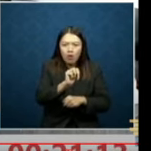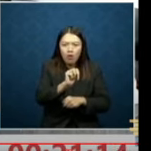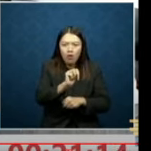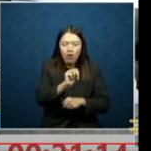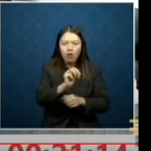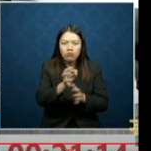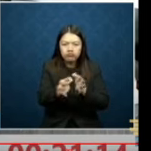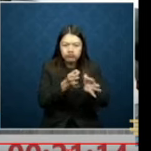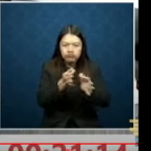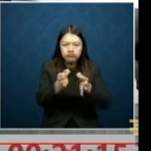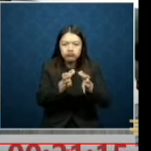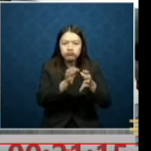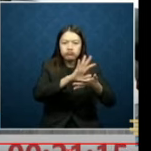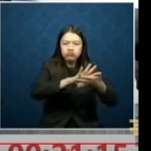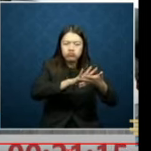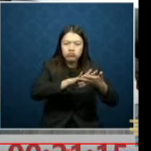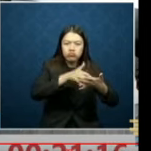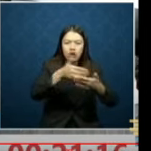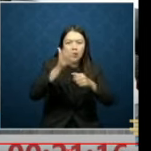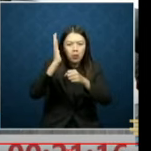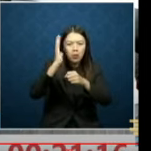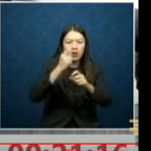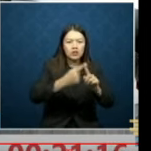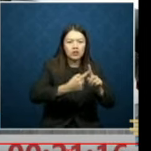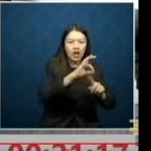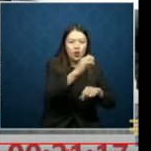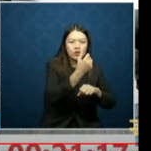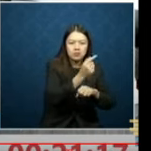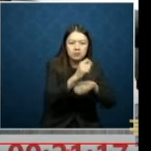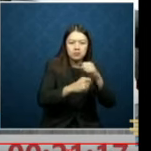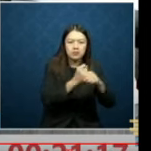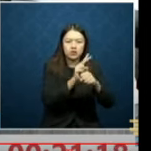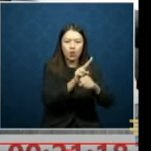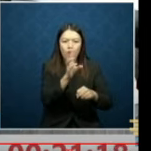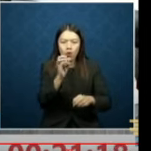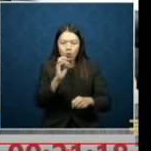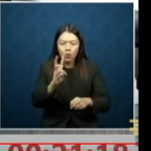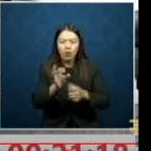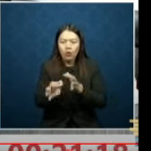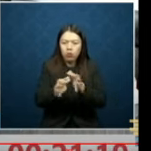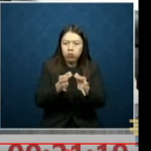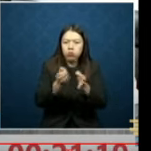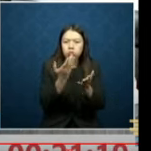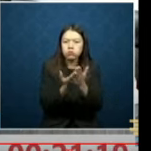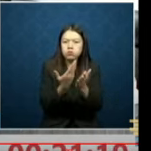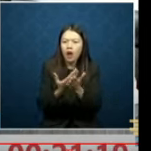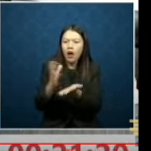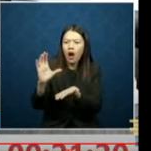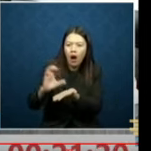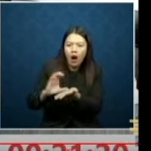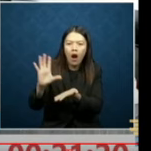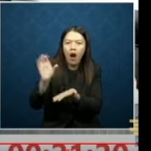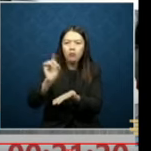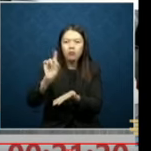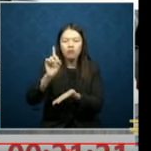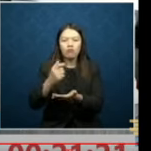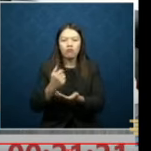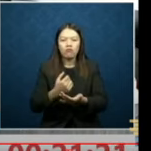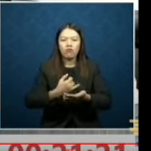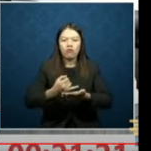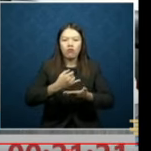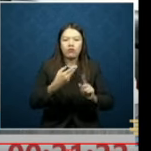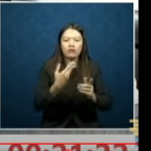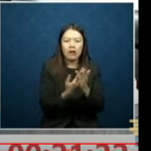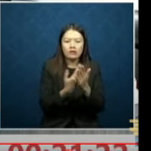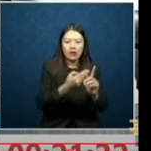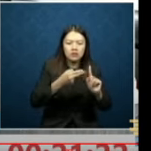ที่ได้แถลงนโยบายต่อรัฐสภา11กันยา66และไม่ได้ชี้แจงแหล่งที่มาของรายได้ที่จะนำมาใช้จ่ายใน